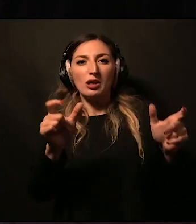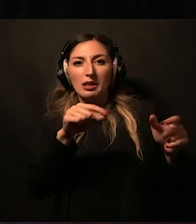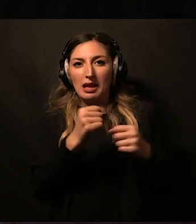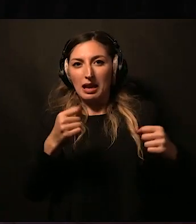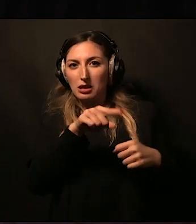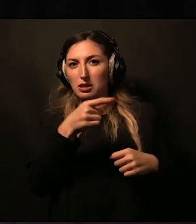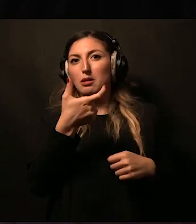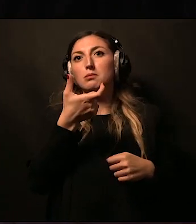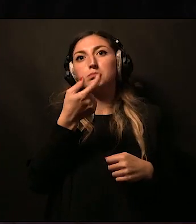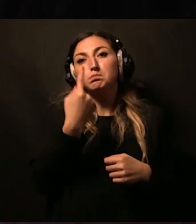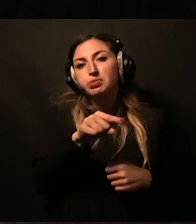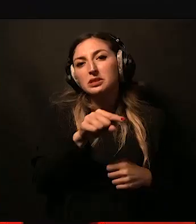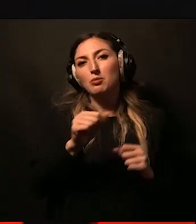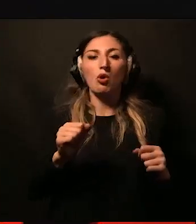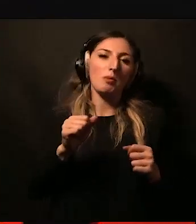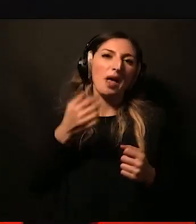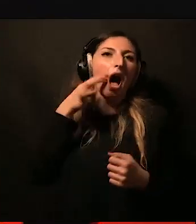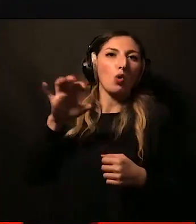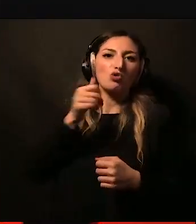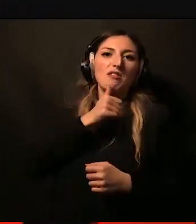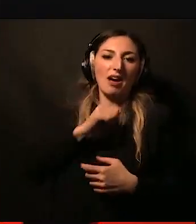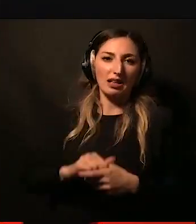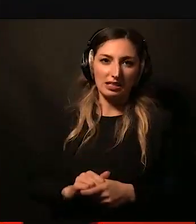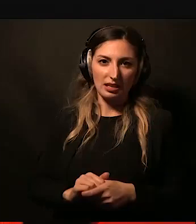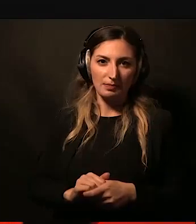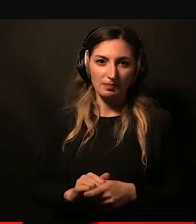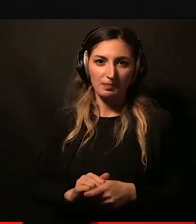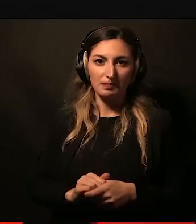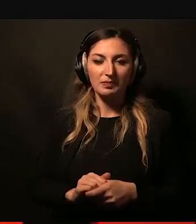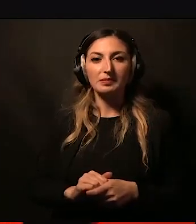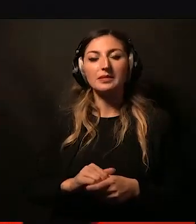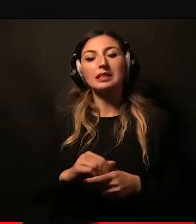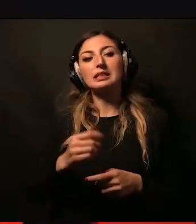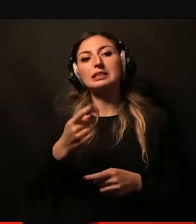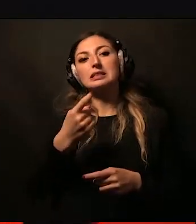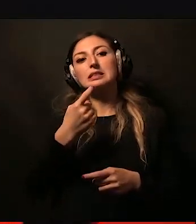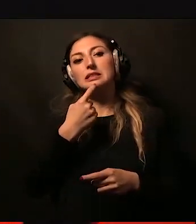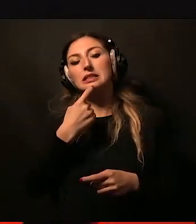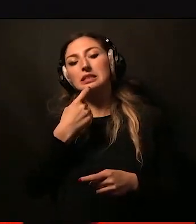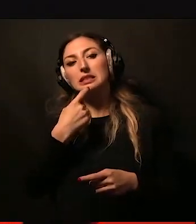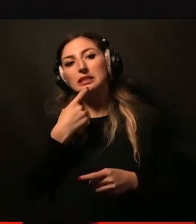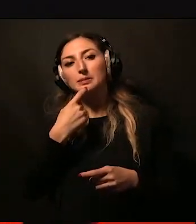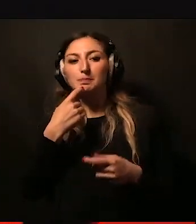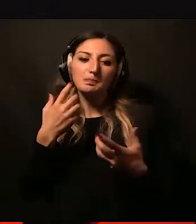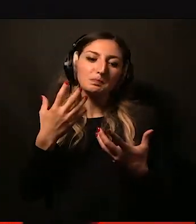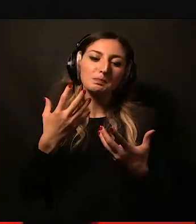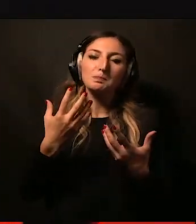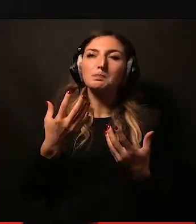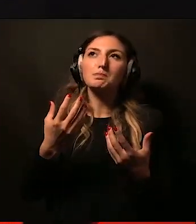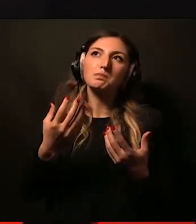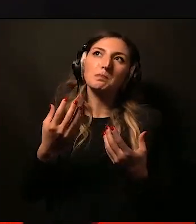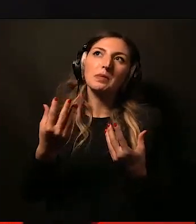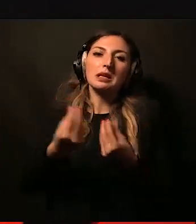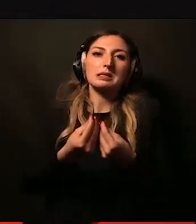concessi alle persone come come me sono quelli che hanno a che fare con il dimagrimento perché noi vogliamo